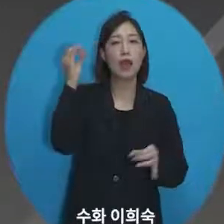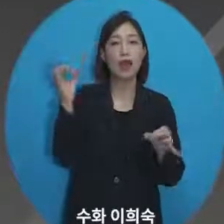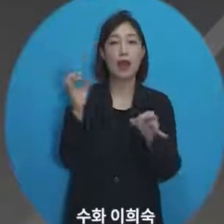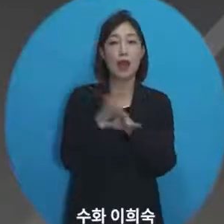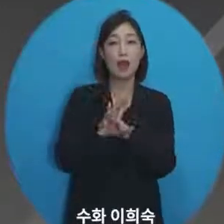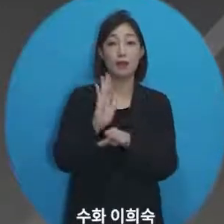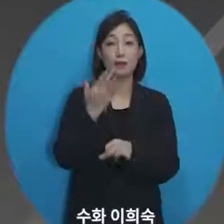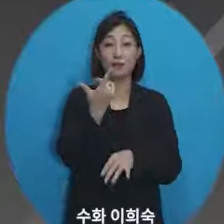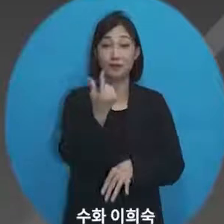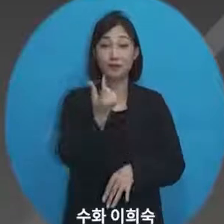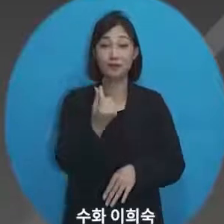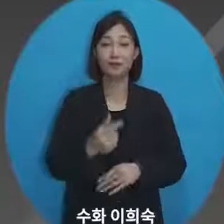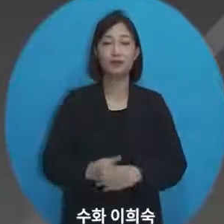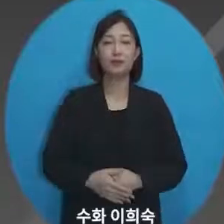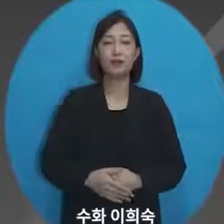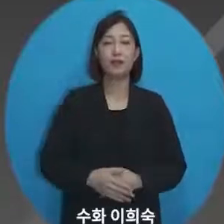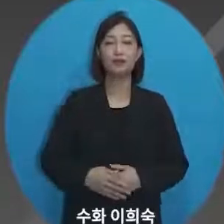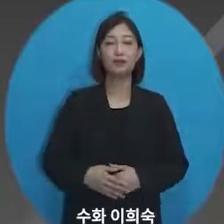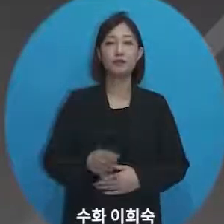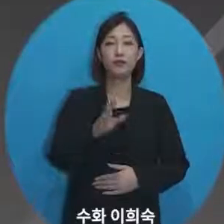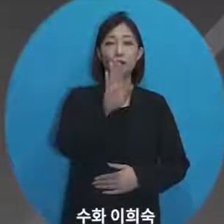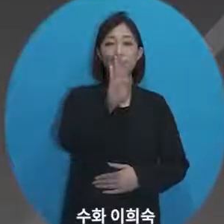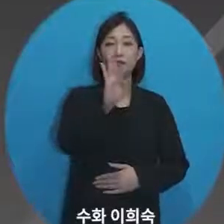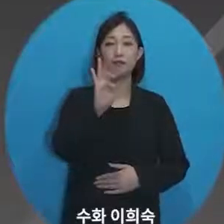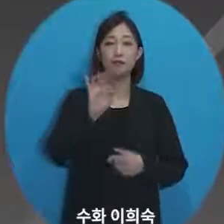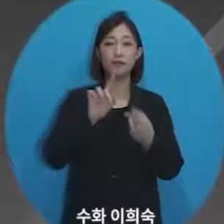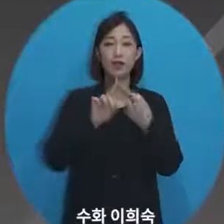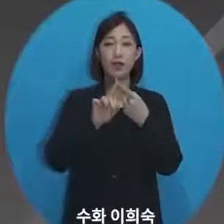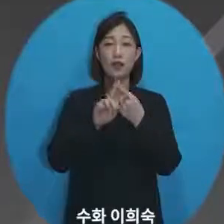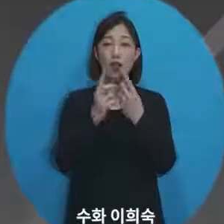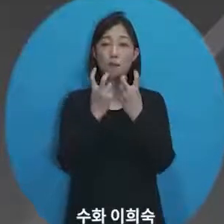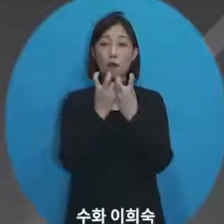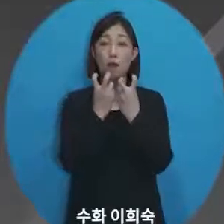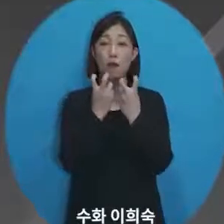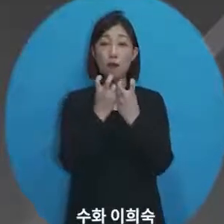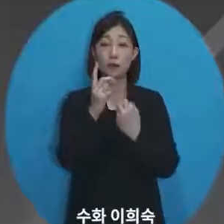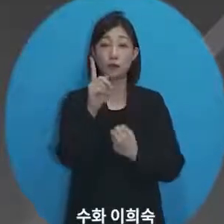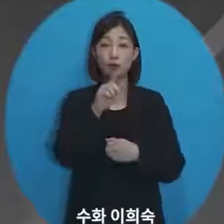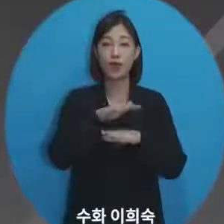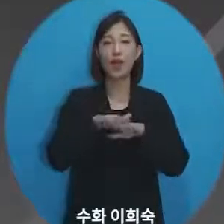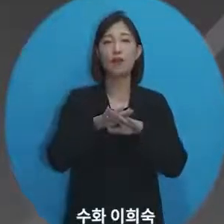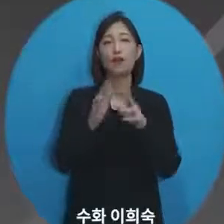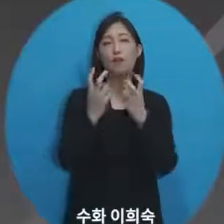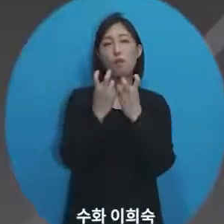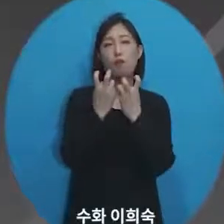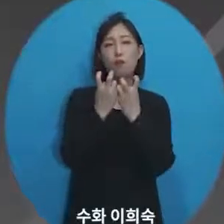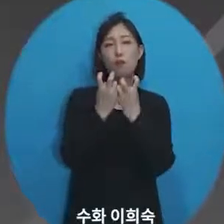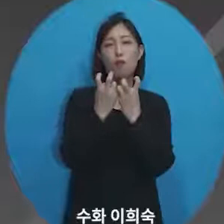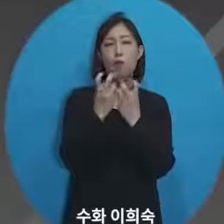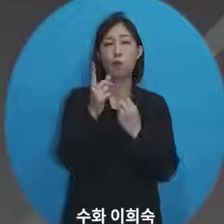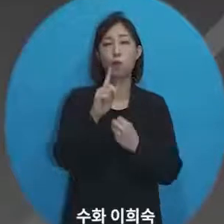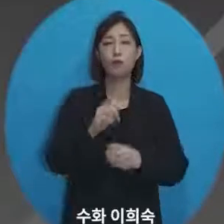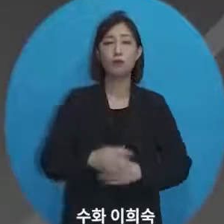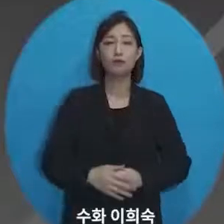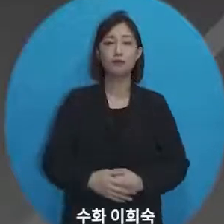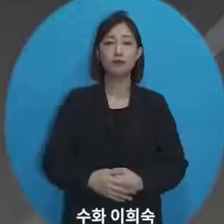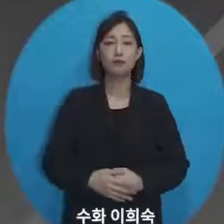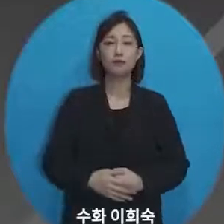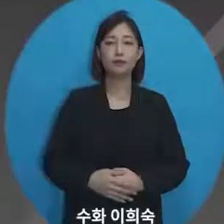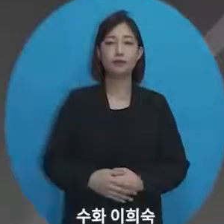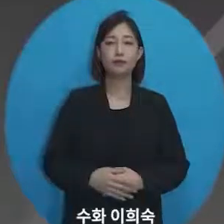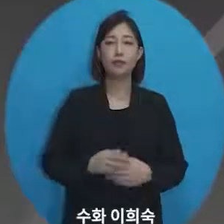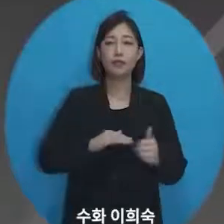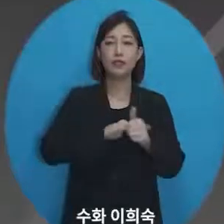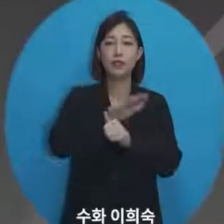우리가 베리어에 대한 대응에서 얘기할 수 있는 부분은 실제로 우리가 장애물이 있거나 배리어가 있을